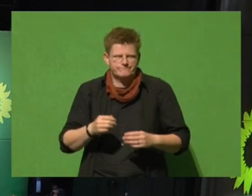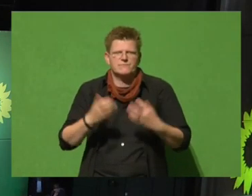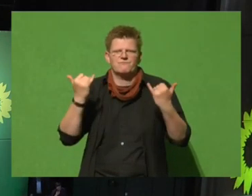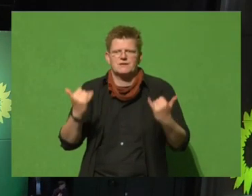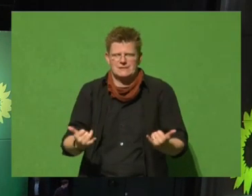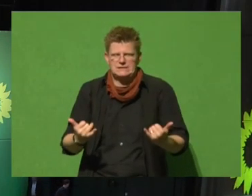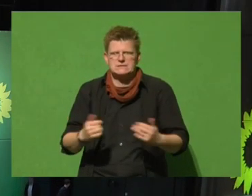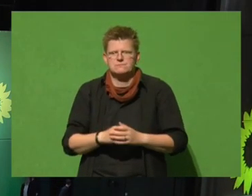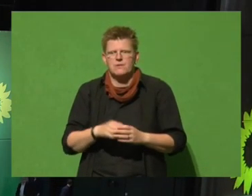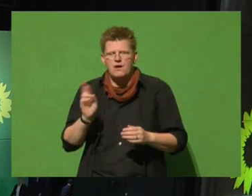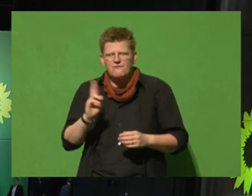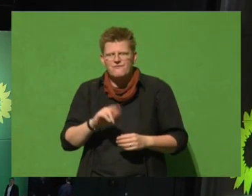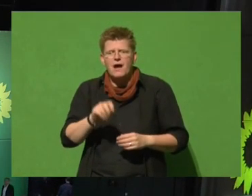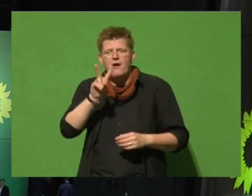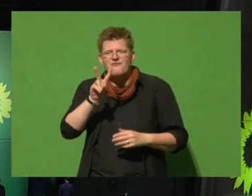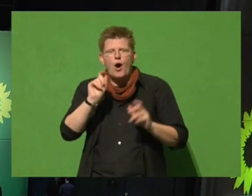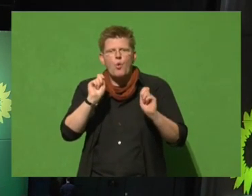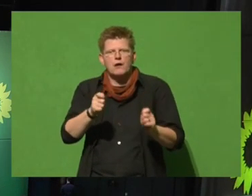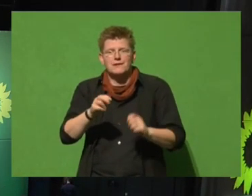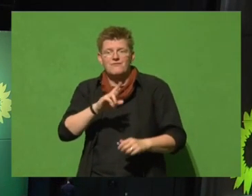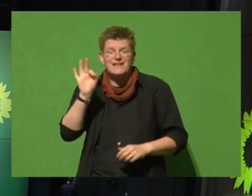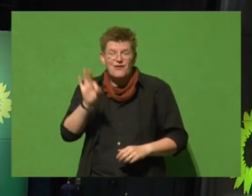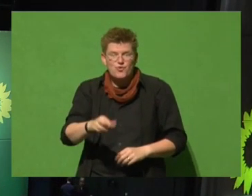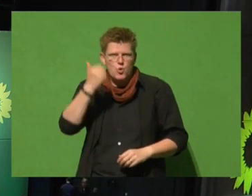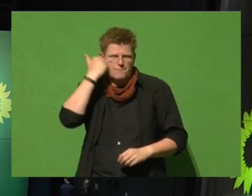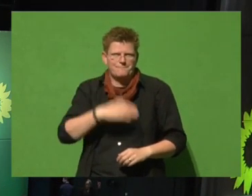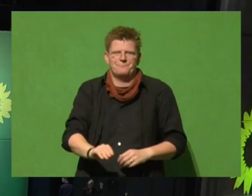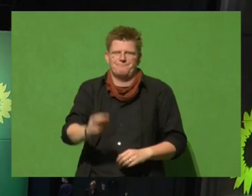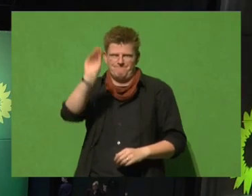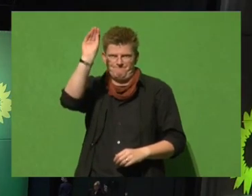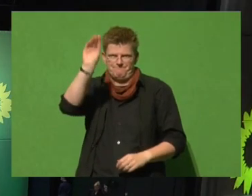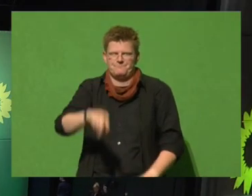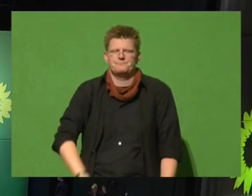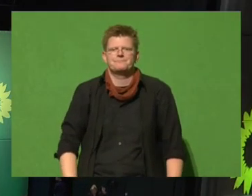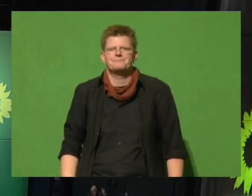jetzt alle, die diesem V-Antrag zustimmen möchten, um das Kartenzeichen.